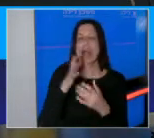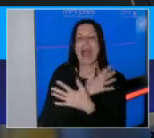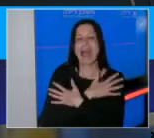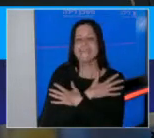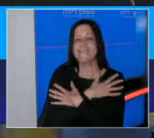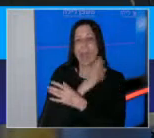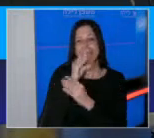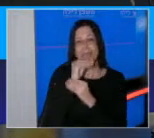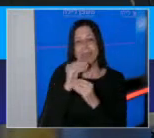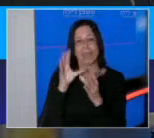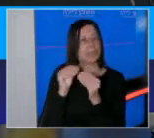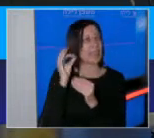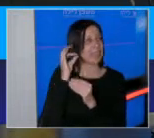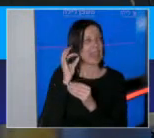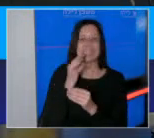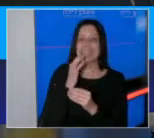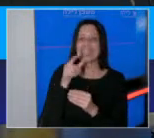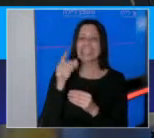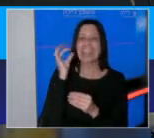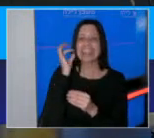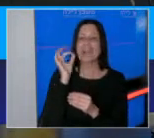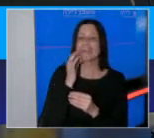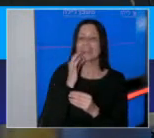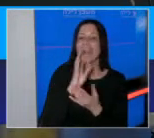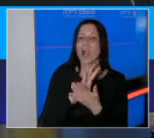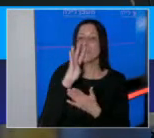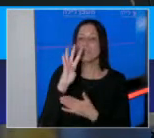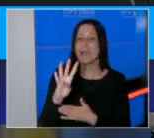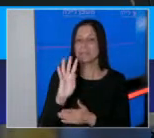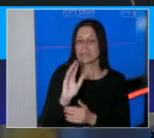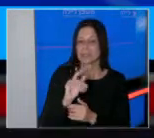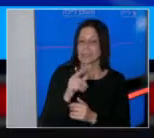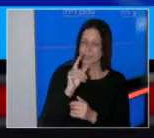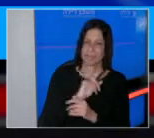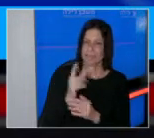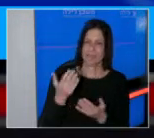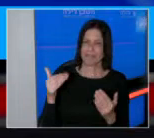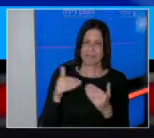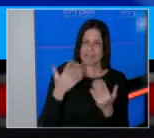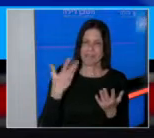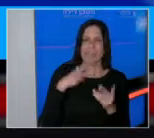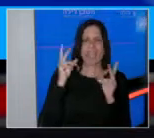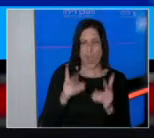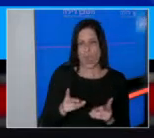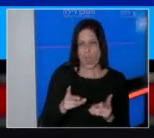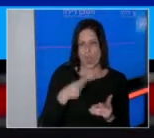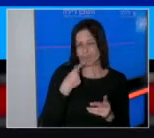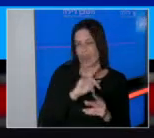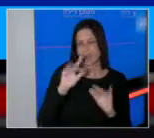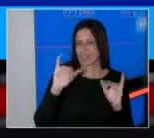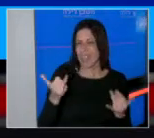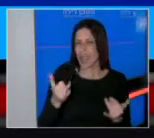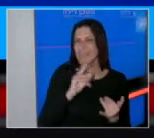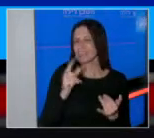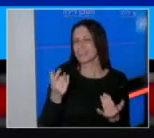כשהוא מדבר בין הילדה לצעיר. היא ילדה בת 14. זה פשוט לא רלוונטי. אתה יודע, אני יכולה גם להפריך את הסיפור הזה, אבל